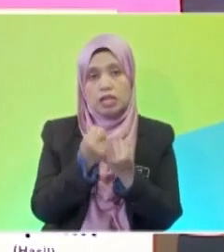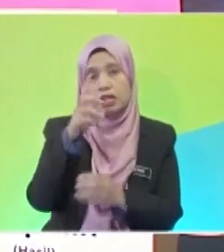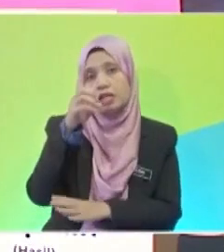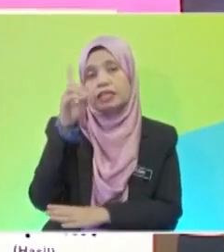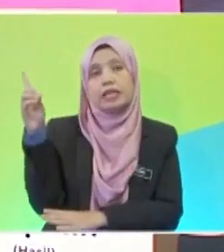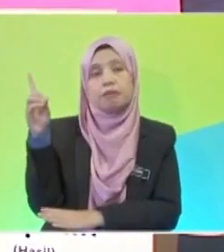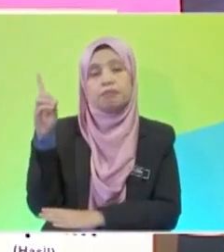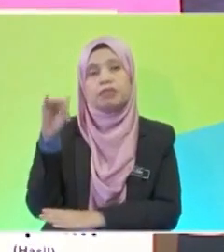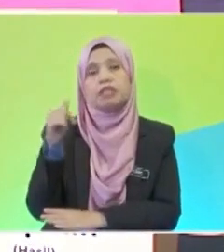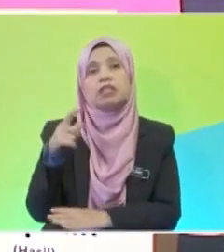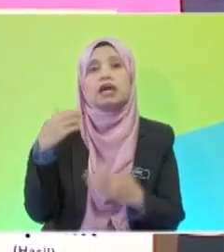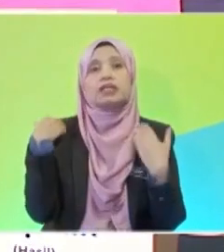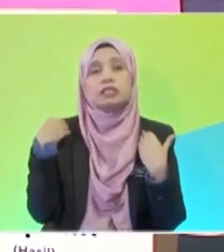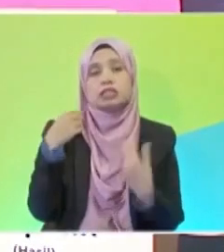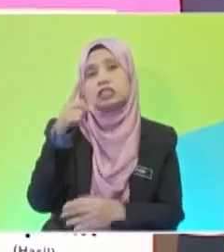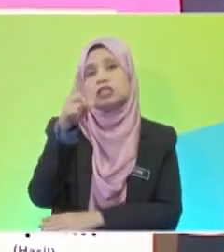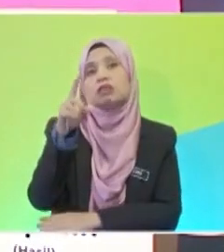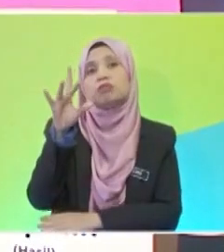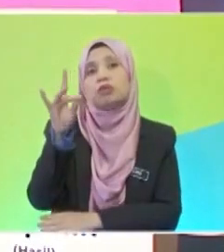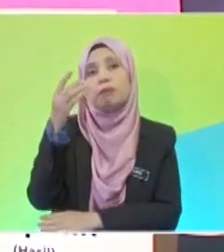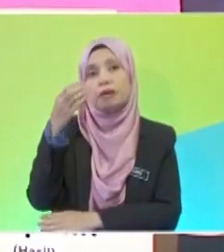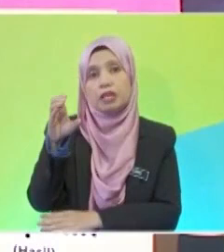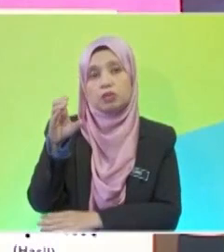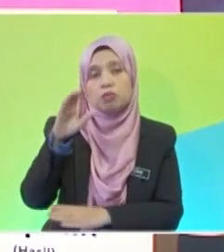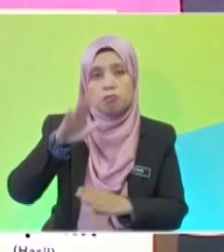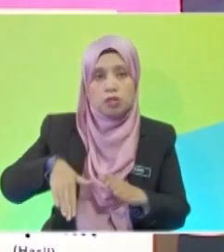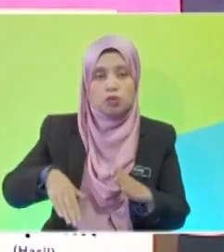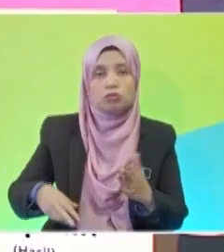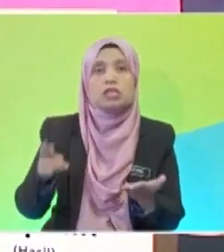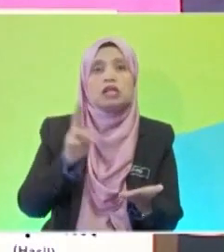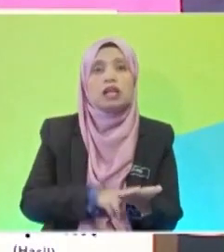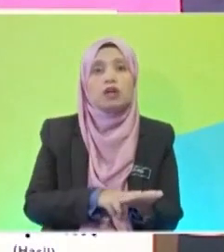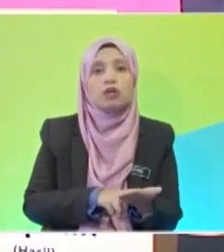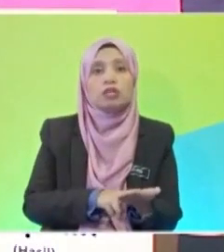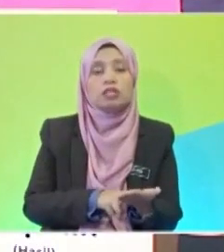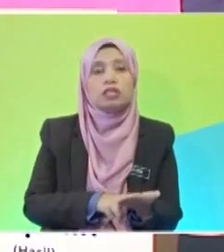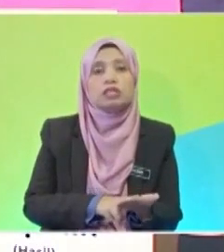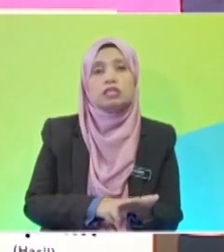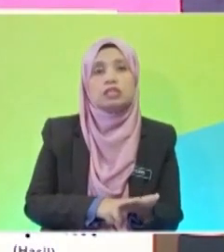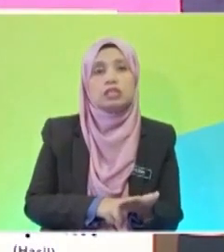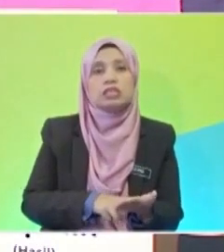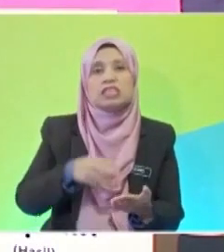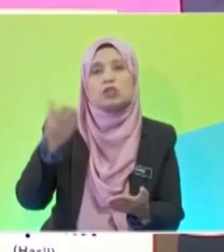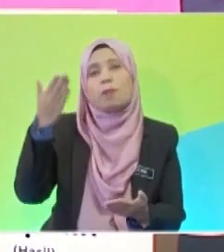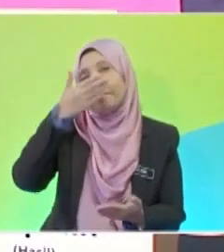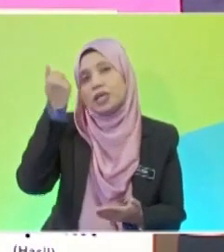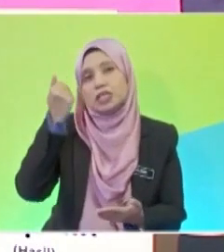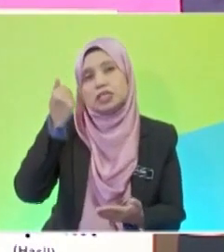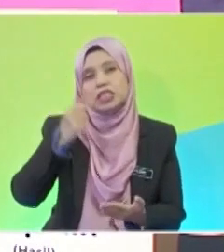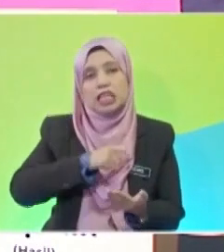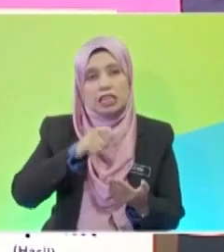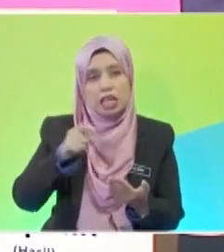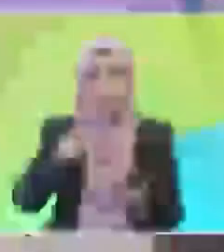berjumlah RM1,500 belum direkod dalam mana-mana buku. Ini adalah kesilapan ketinggalan catatan, Nisa. Baik. Jadi, bila